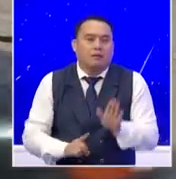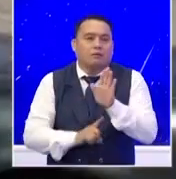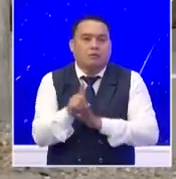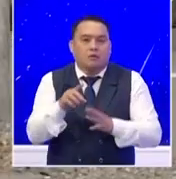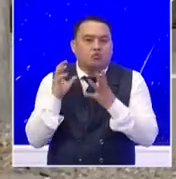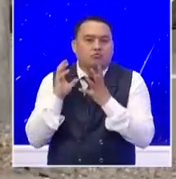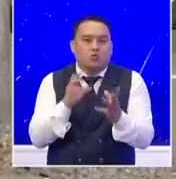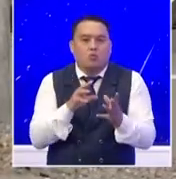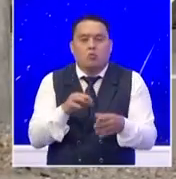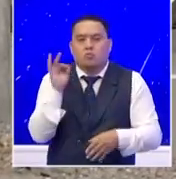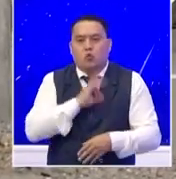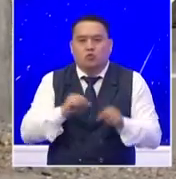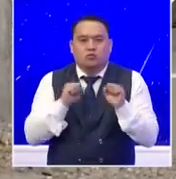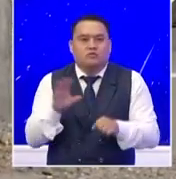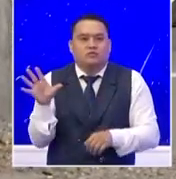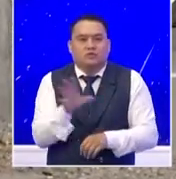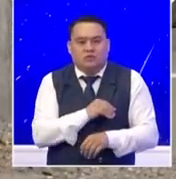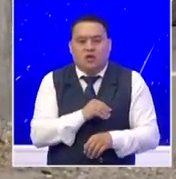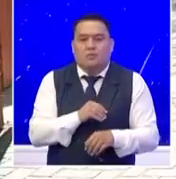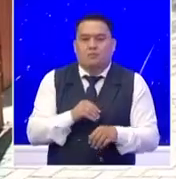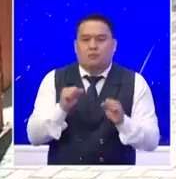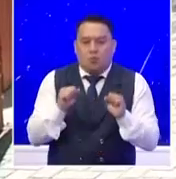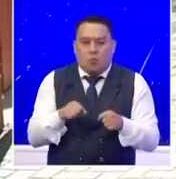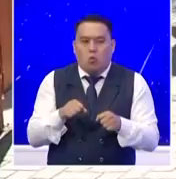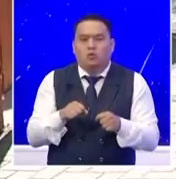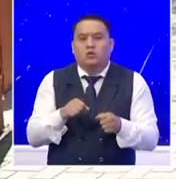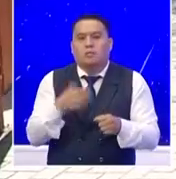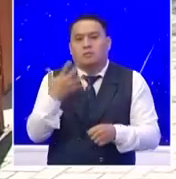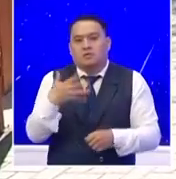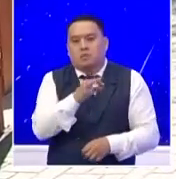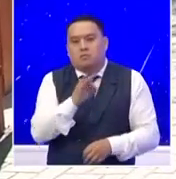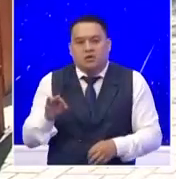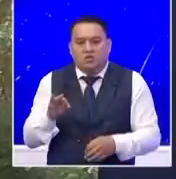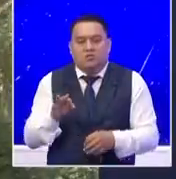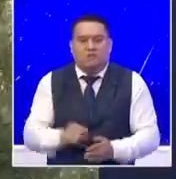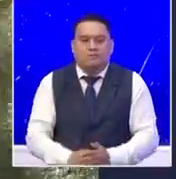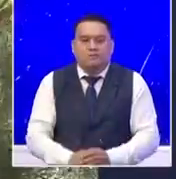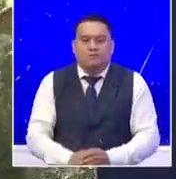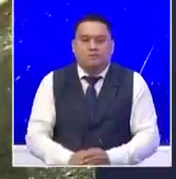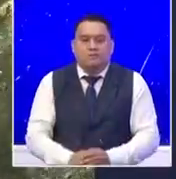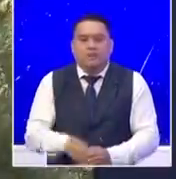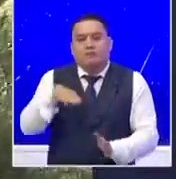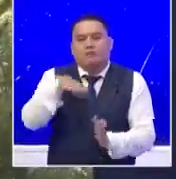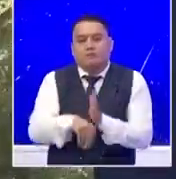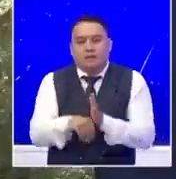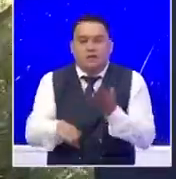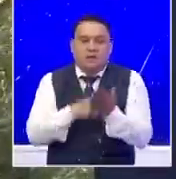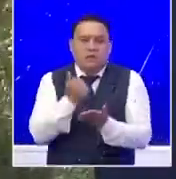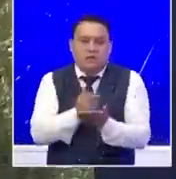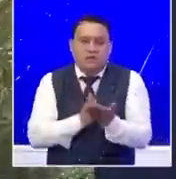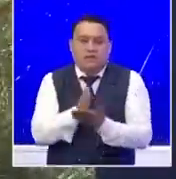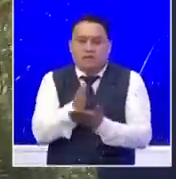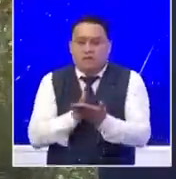общественный транспорт. Пользоваться им можно всем, не только дачникам. Но на маршрутах пока 50% автобусов. Задействованы все основные